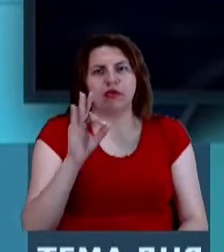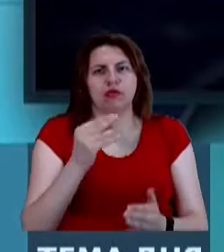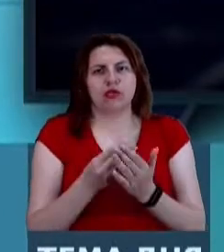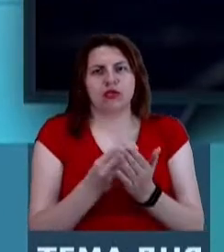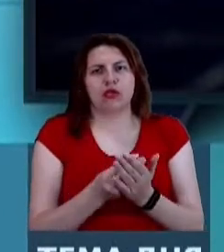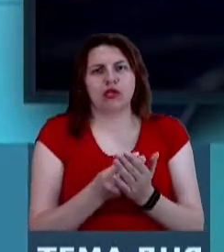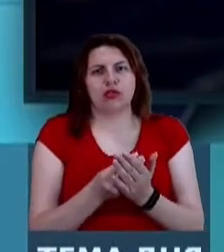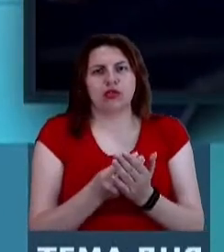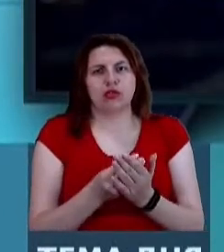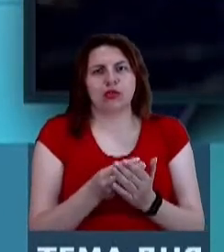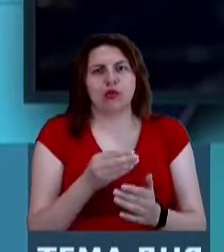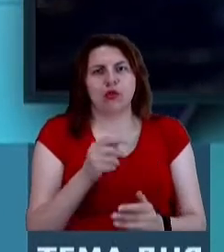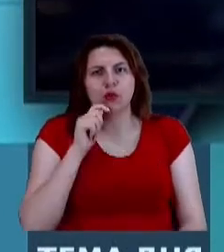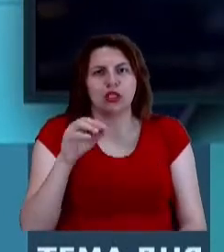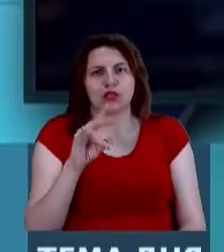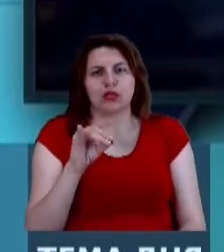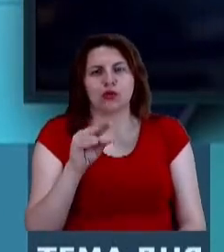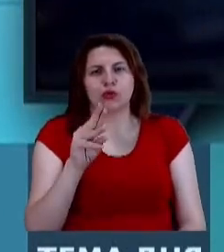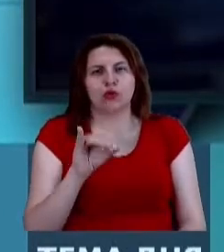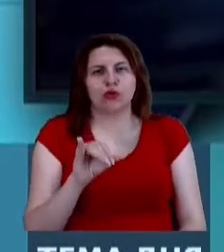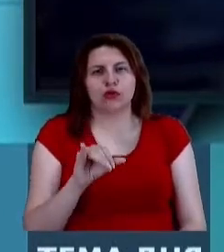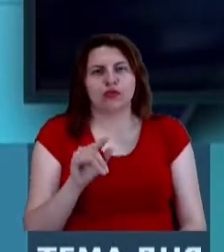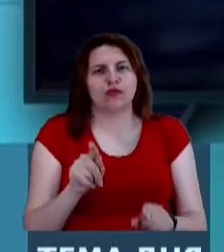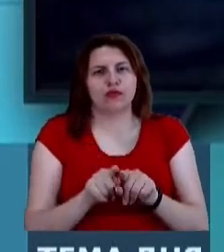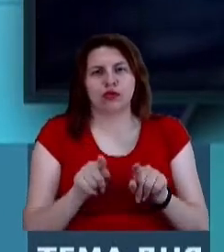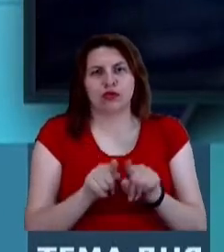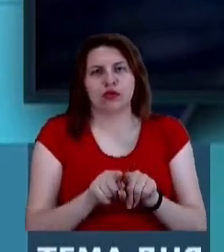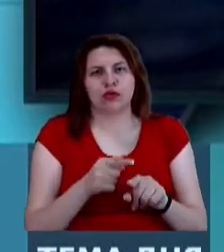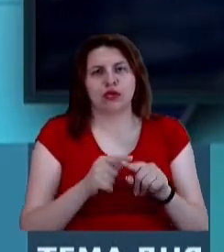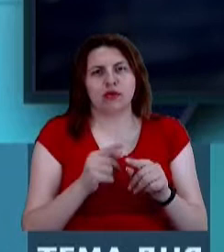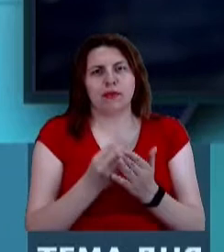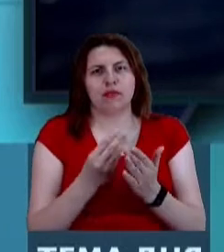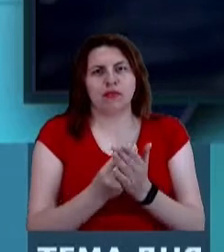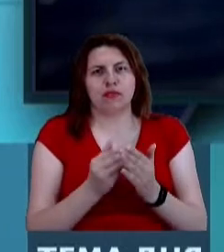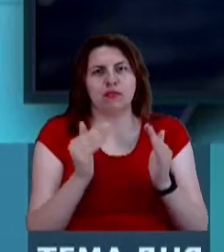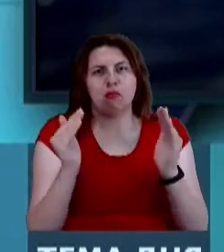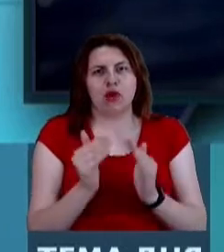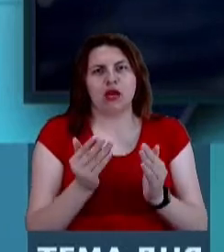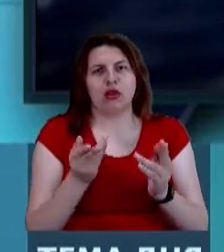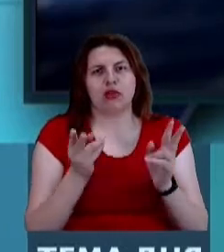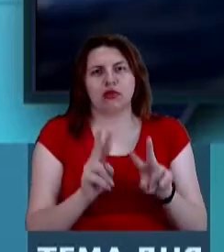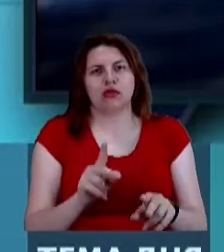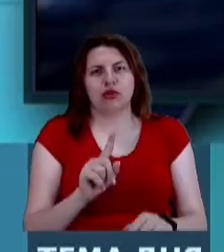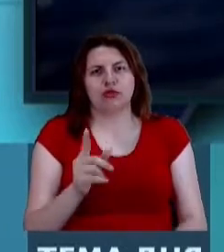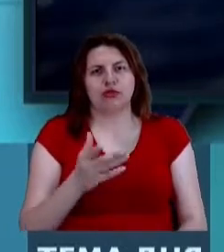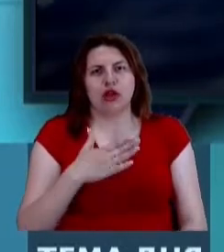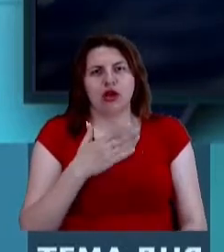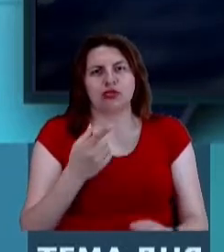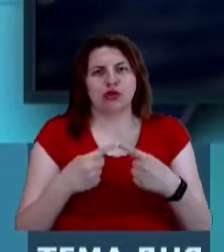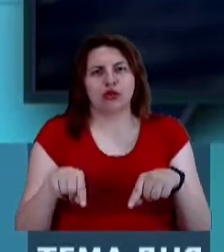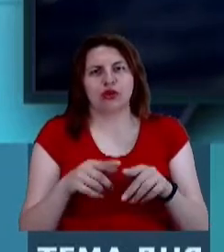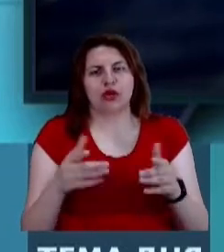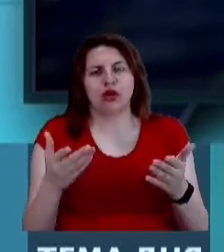але попри те, цей бюджет досі залишається достатньо малим для того, щоб наша організація, яка має